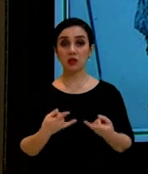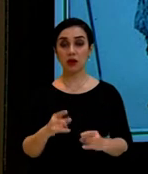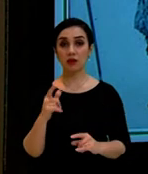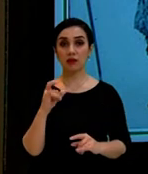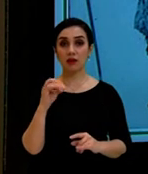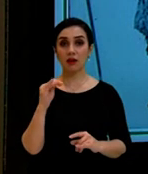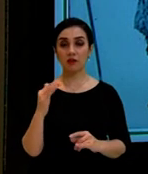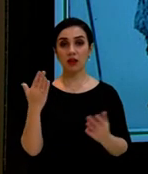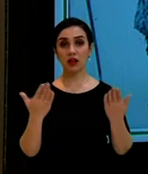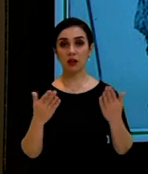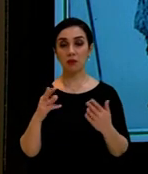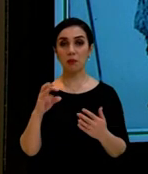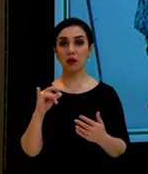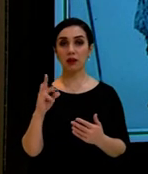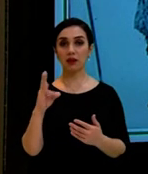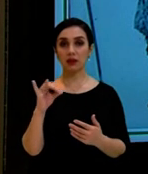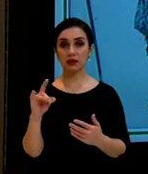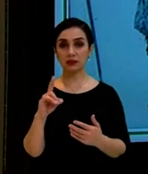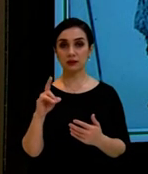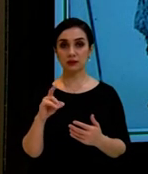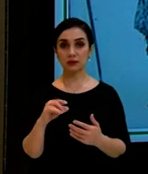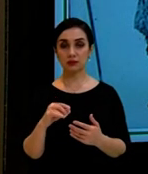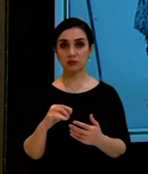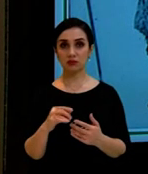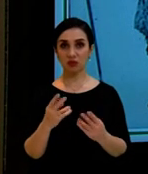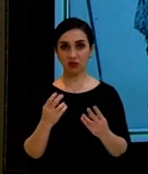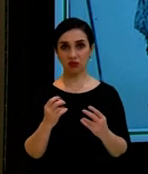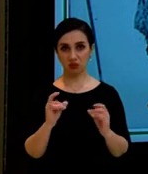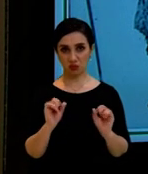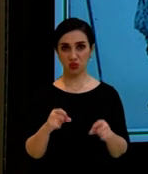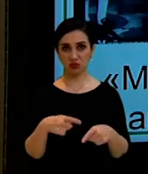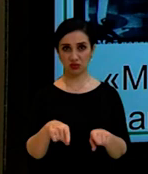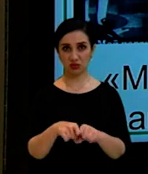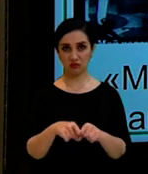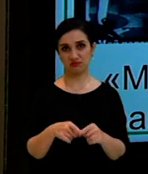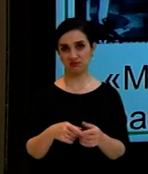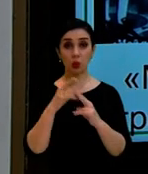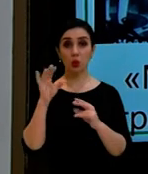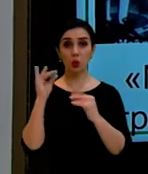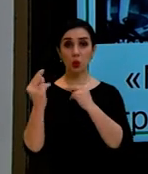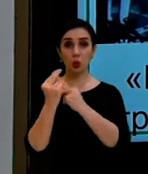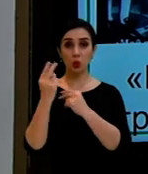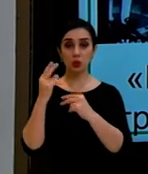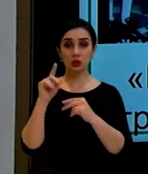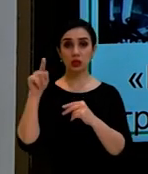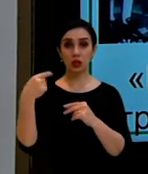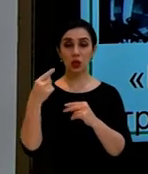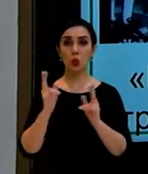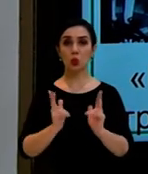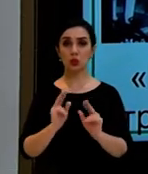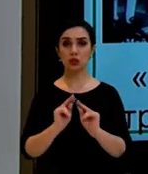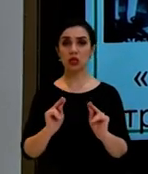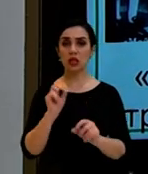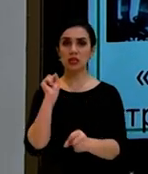графом или же маркизом ну разве так можно он нанял учителей